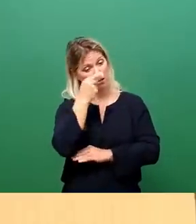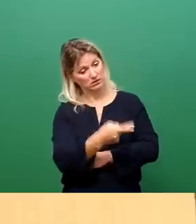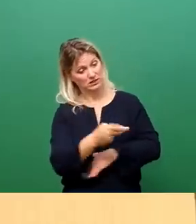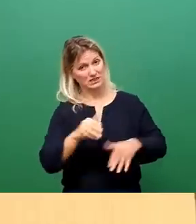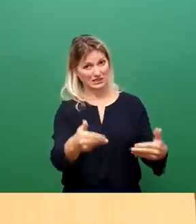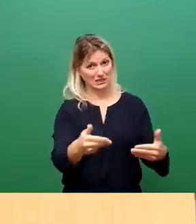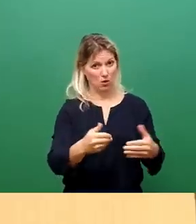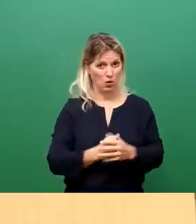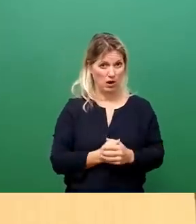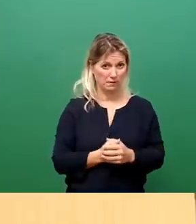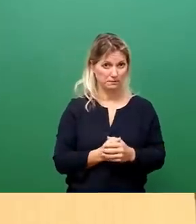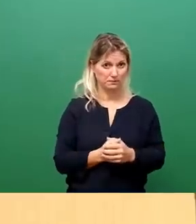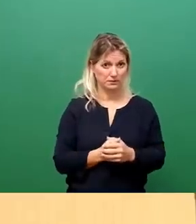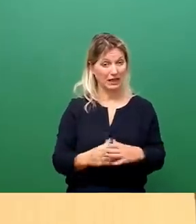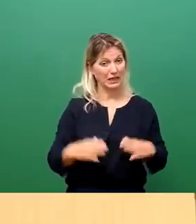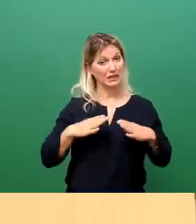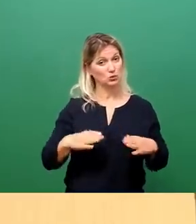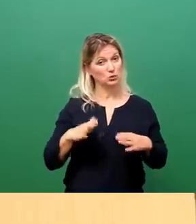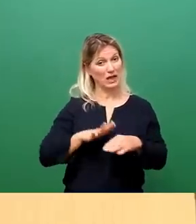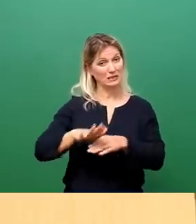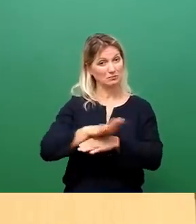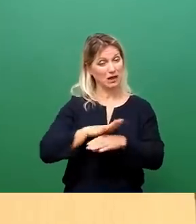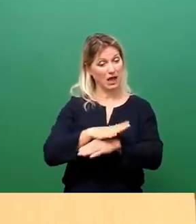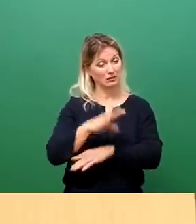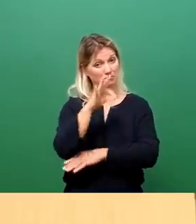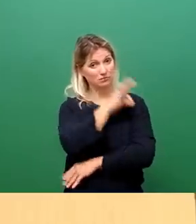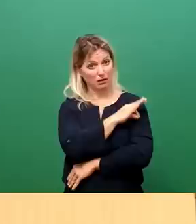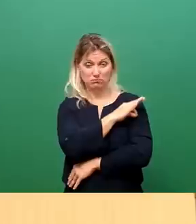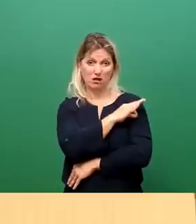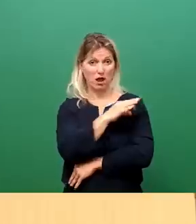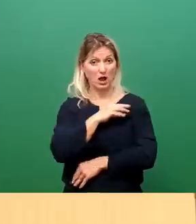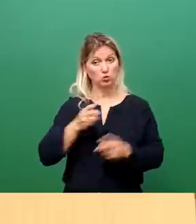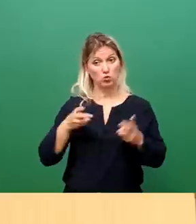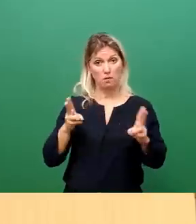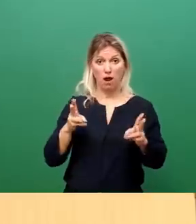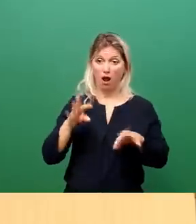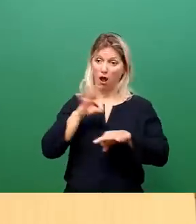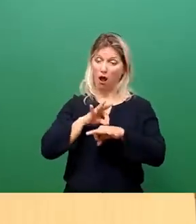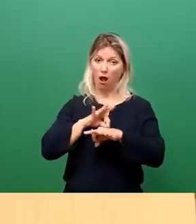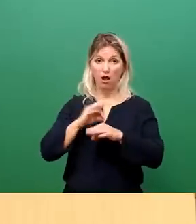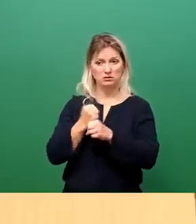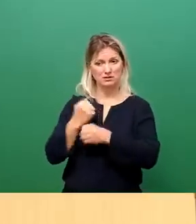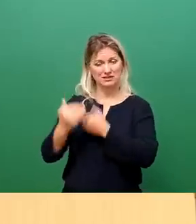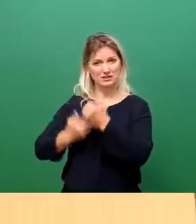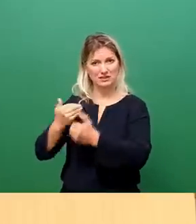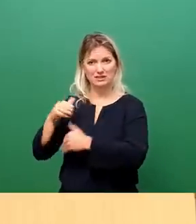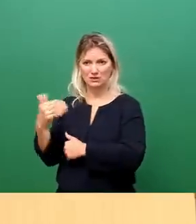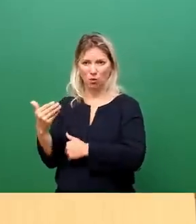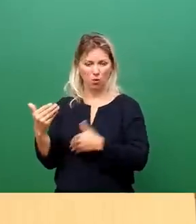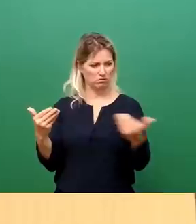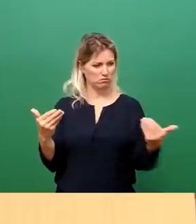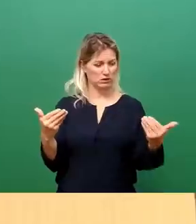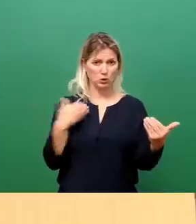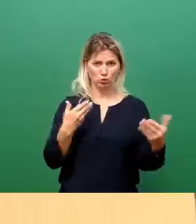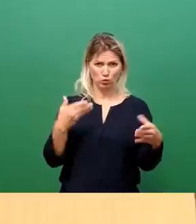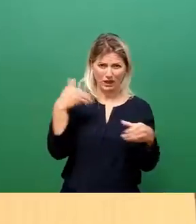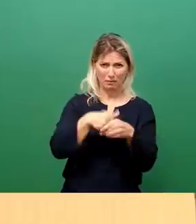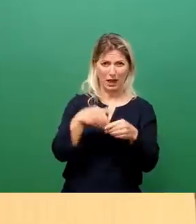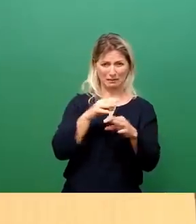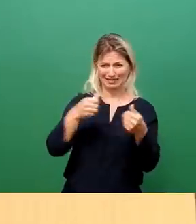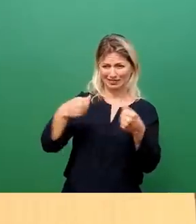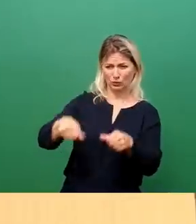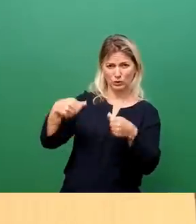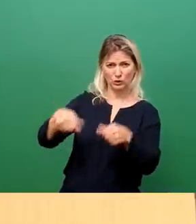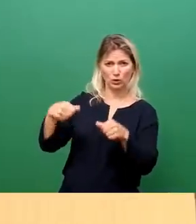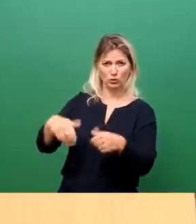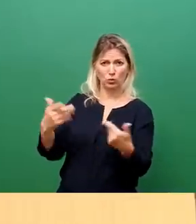Impfpflicht im Gesundheitswesen bricht mit guter ärztlicher Praxis. Denn direkter und indirekter Druck sind gemäß ärztlicher Berufsordnung,